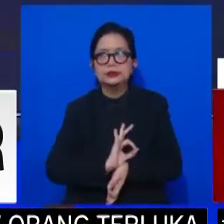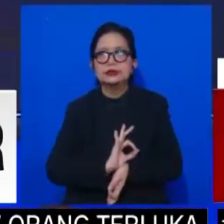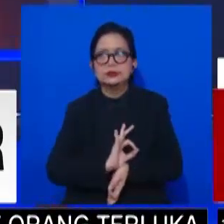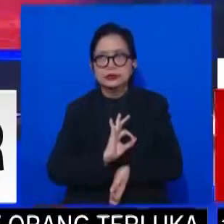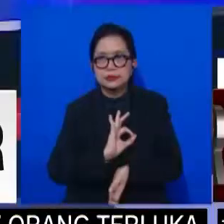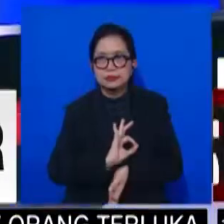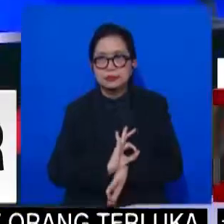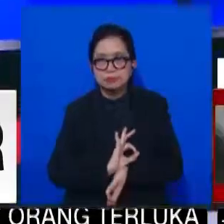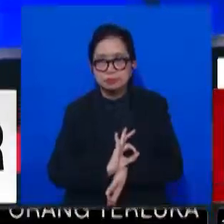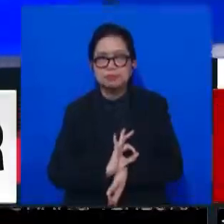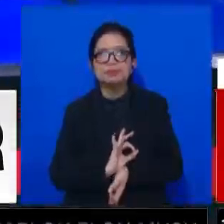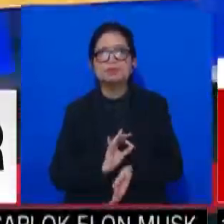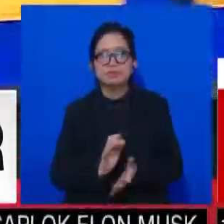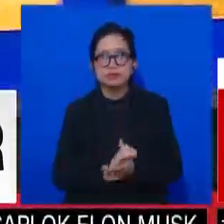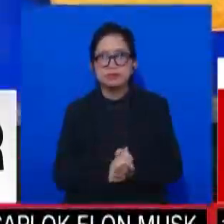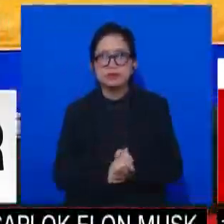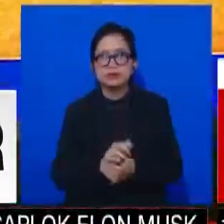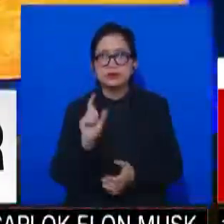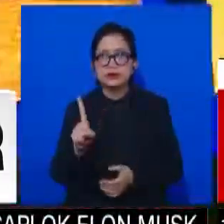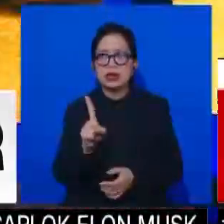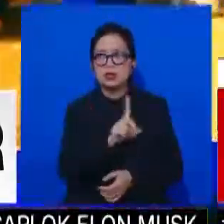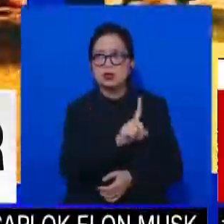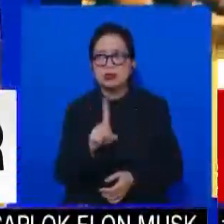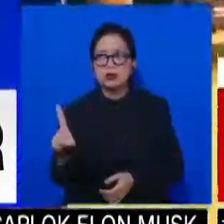satu pekan.